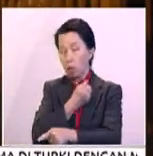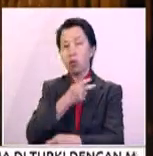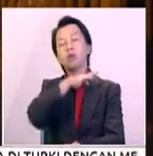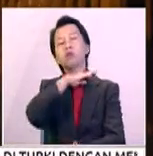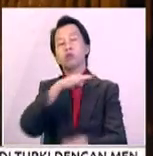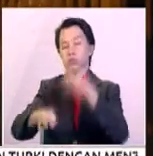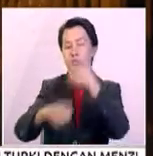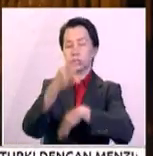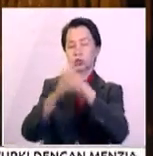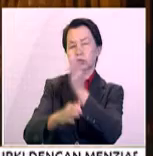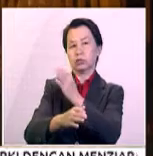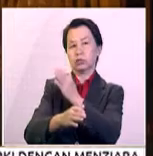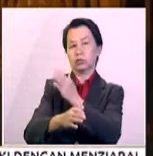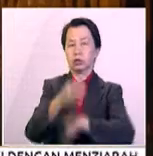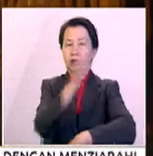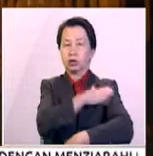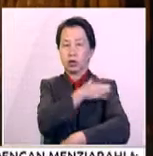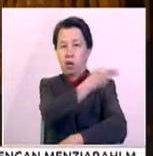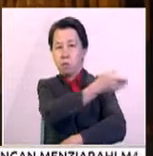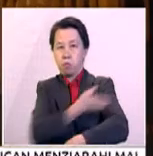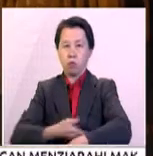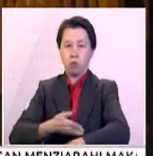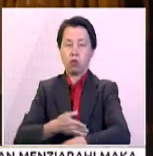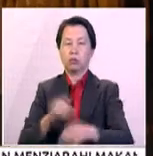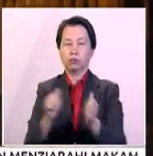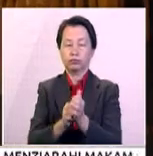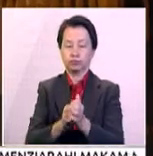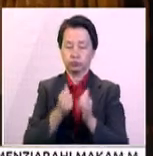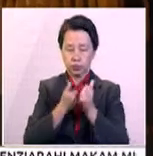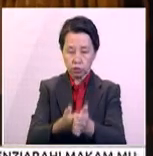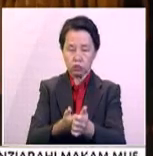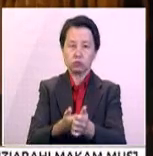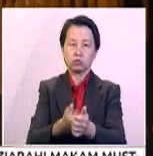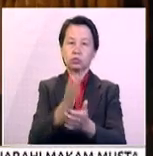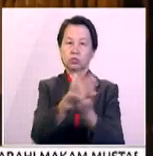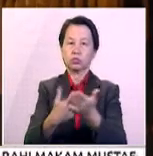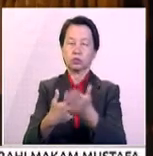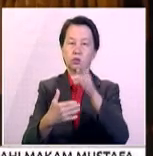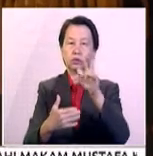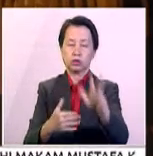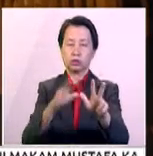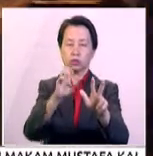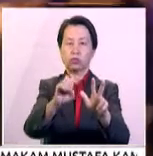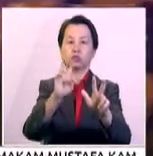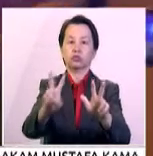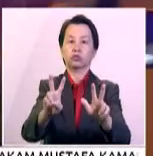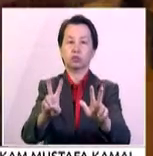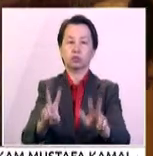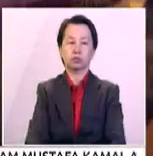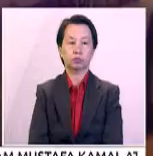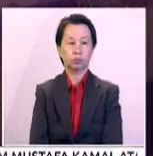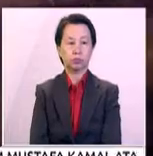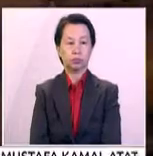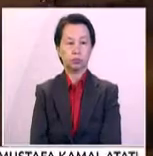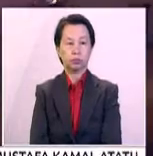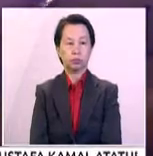di lengan kiri. Kes disiasat mengikut Seksyen 302 Kanun Keseksaan.